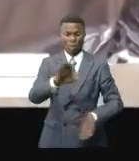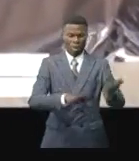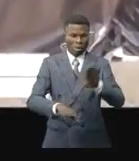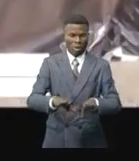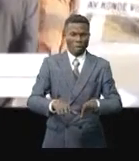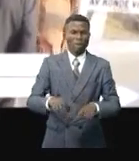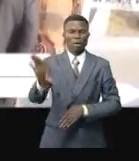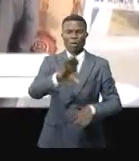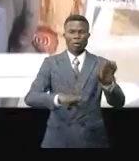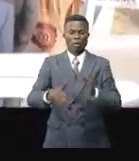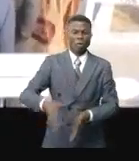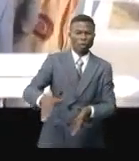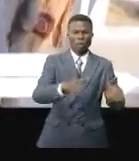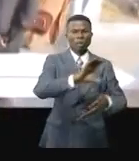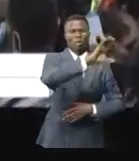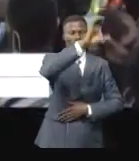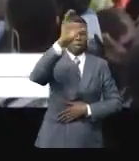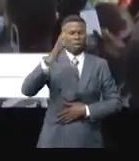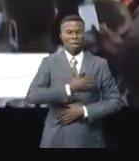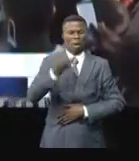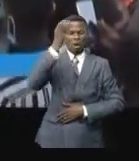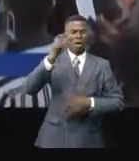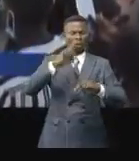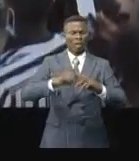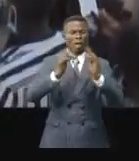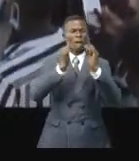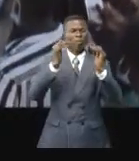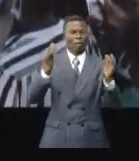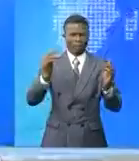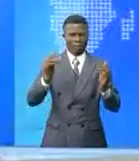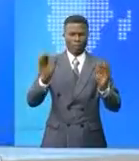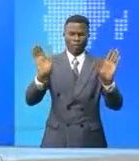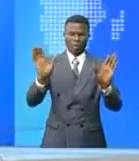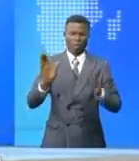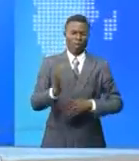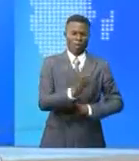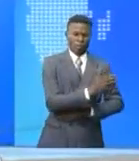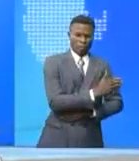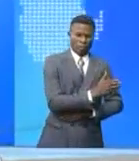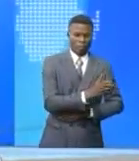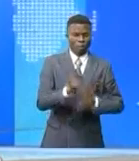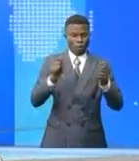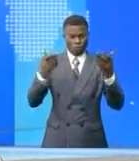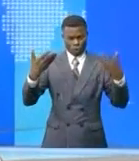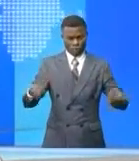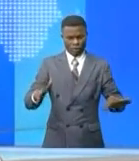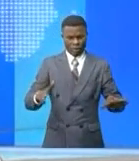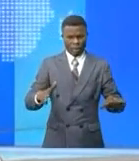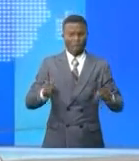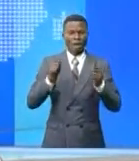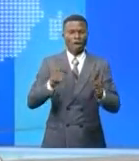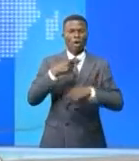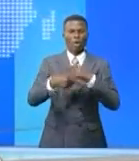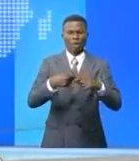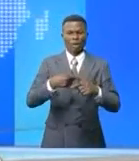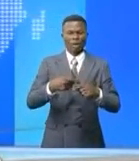au cimetière du chemin des paradis. Que son âme repose en paix. Ce journal s'achève, un journal qui a